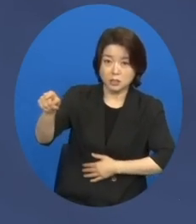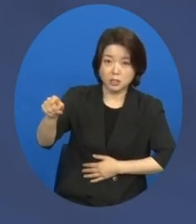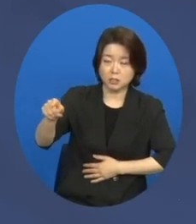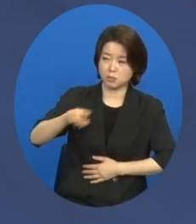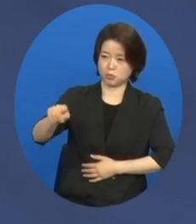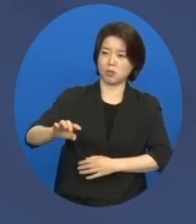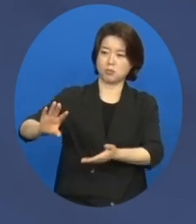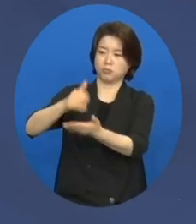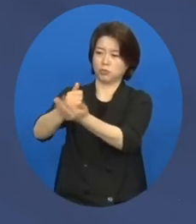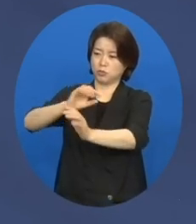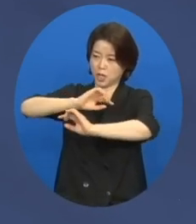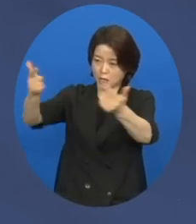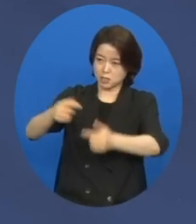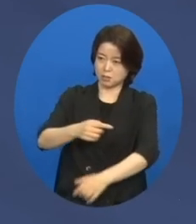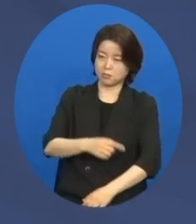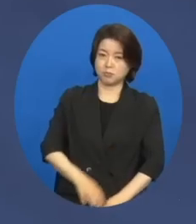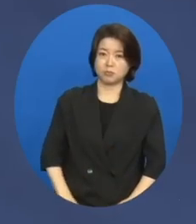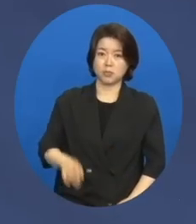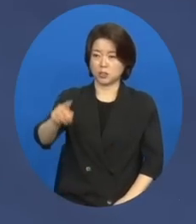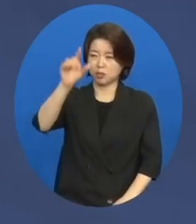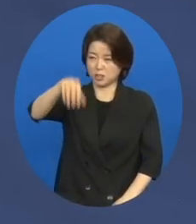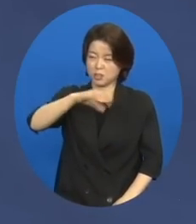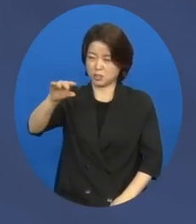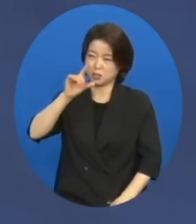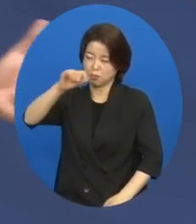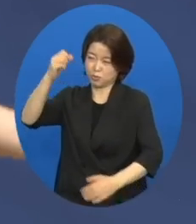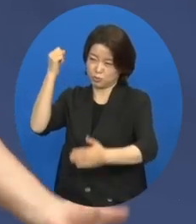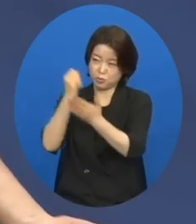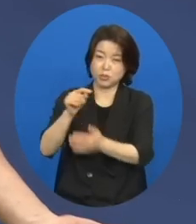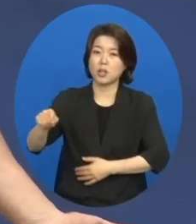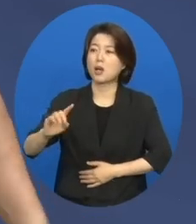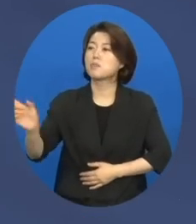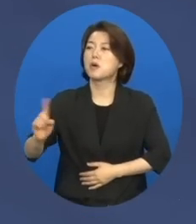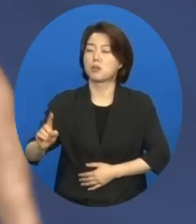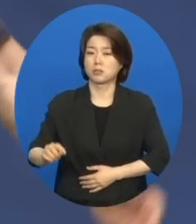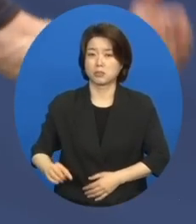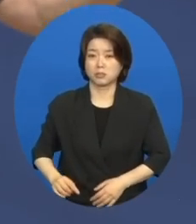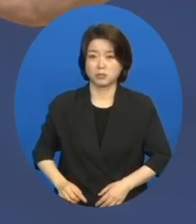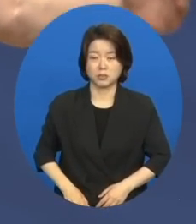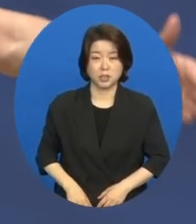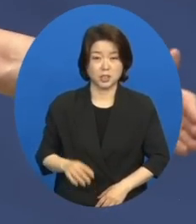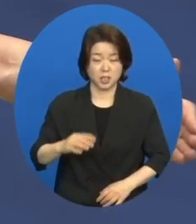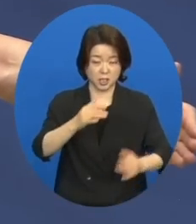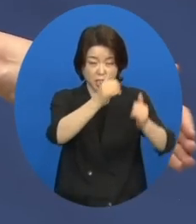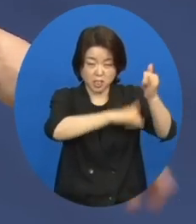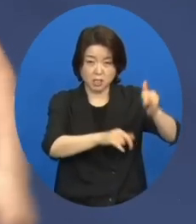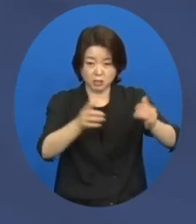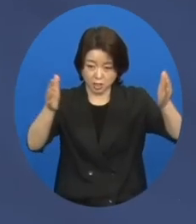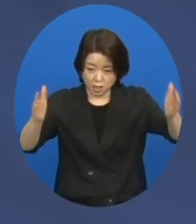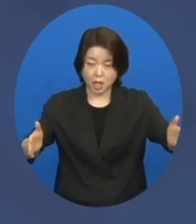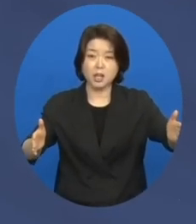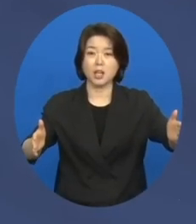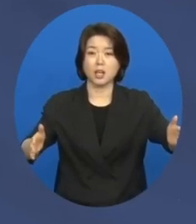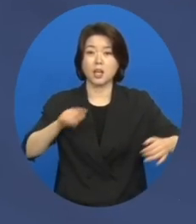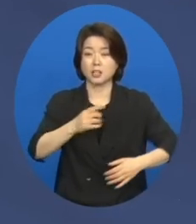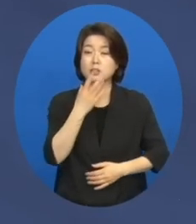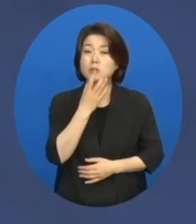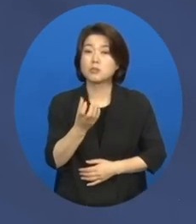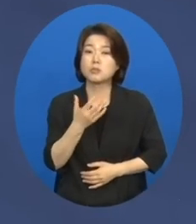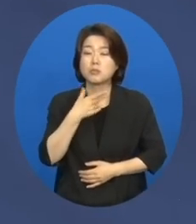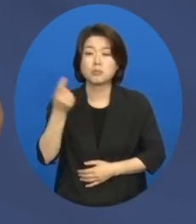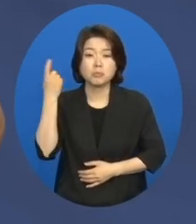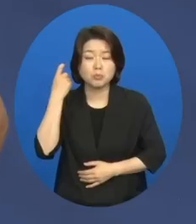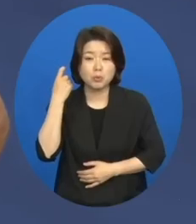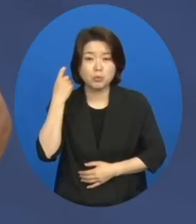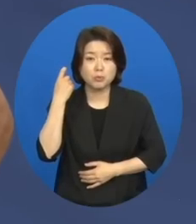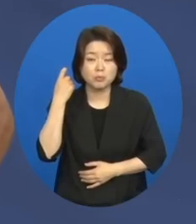넌 그리스도가 아니야, 십자가에 죽는 따위가 무슨 그리스도야, 그리고 역사 내내 그 복음의 통로가